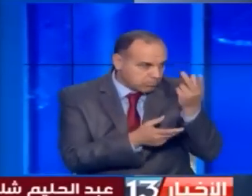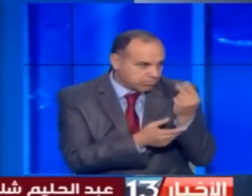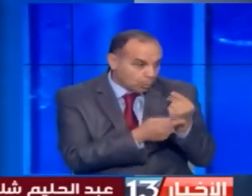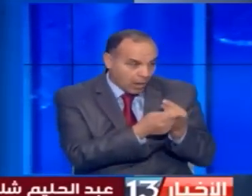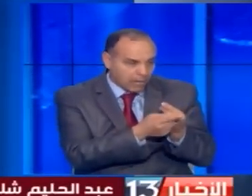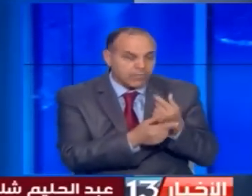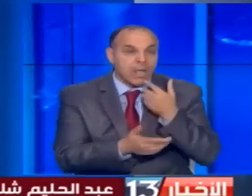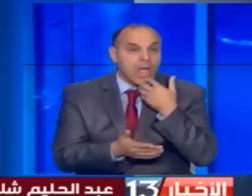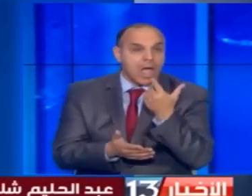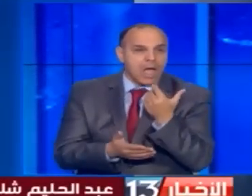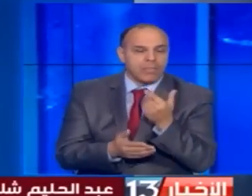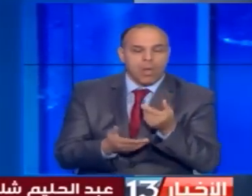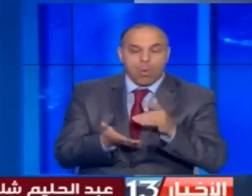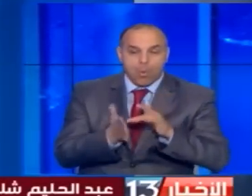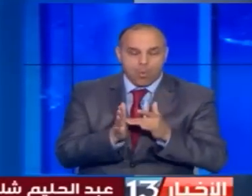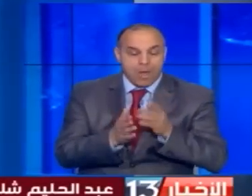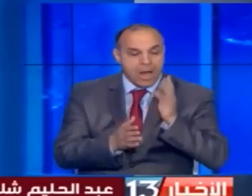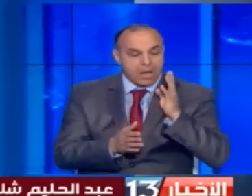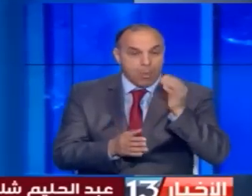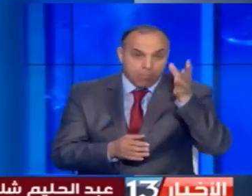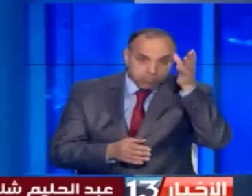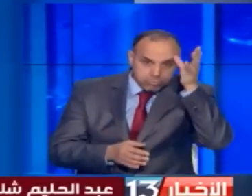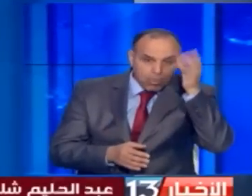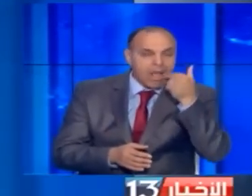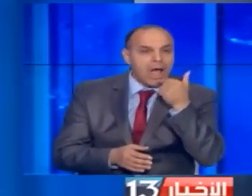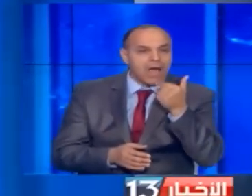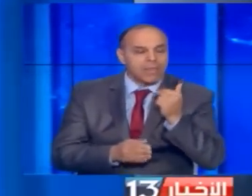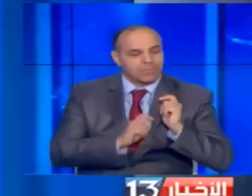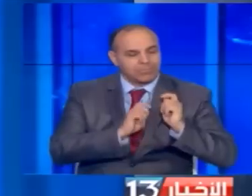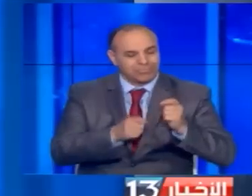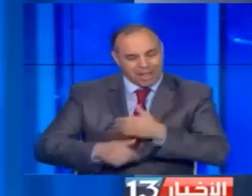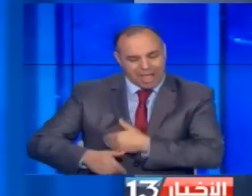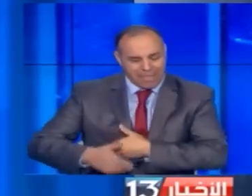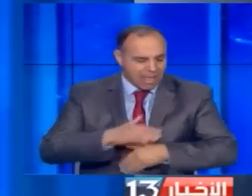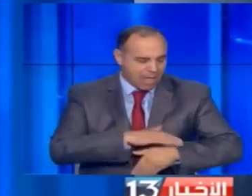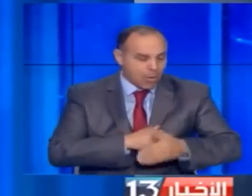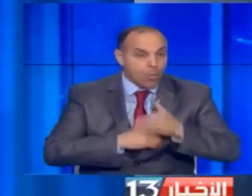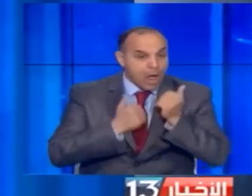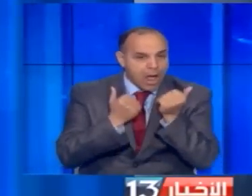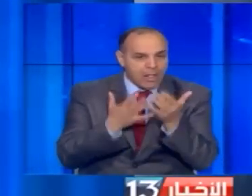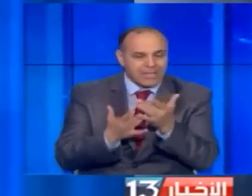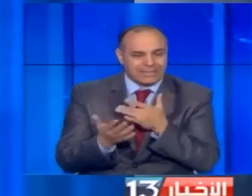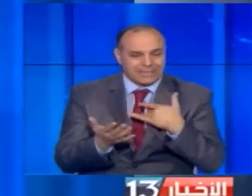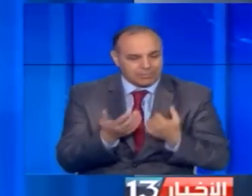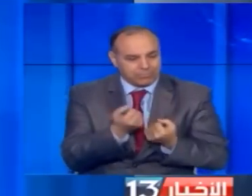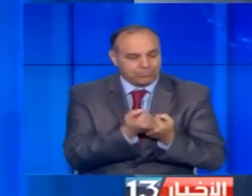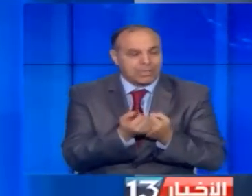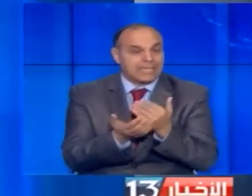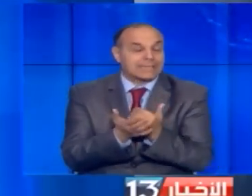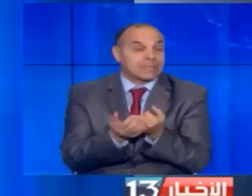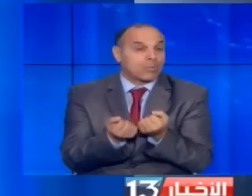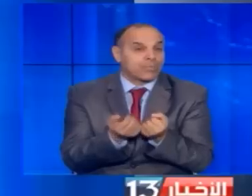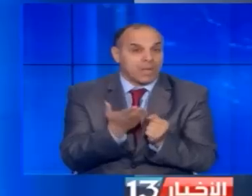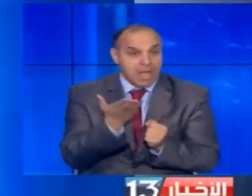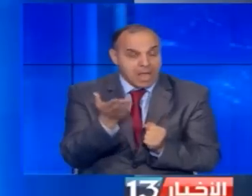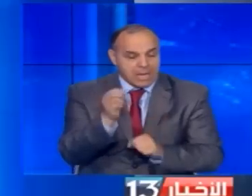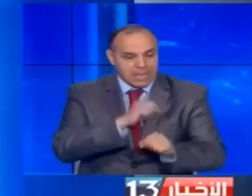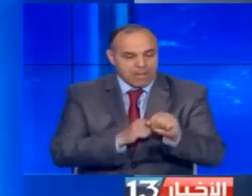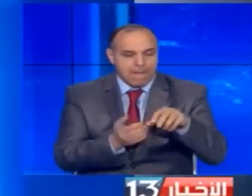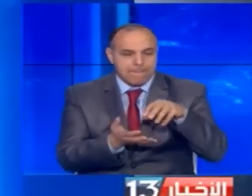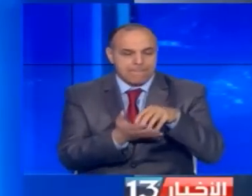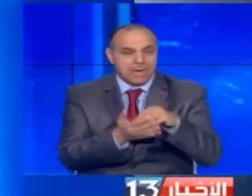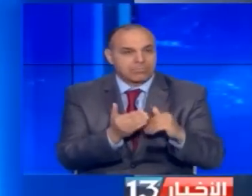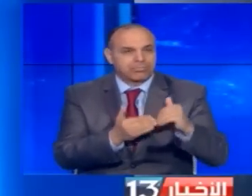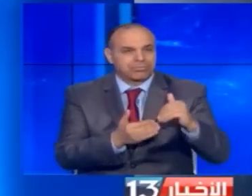التونسي، انتظمت اليوم ندوة علمية حول التبرع بالأعضاء وفوائده الصحية والاقتصادية، نظمها مركز